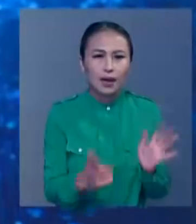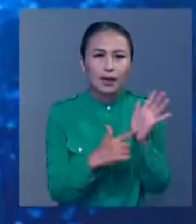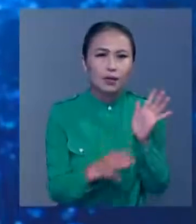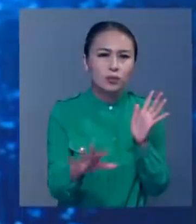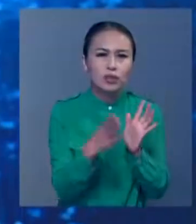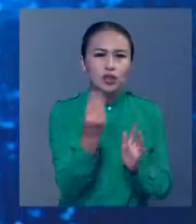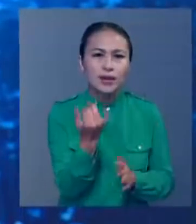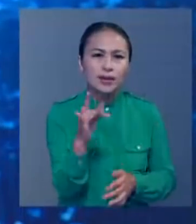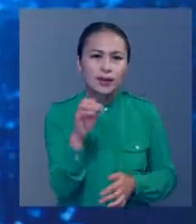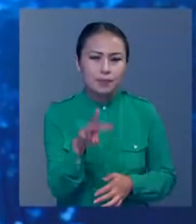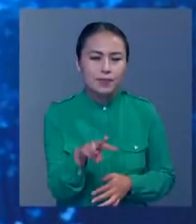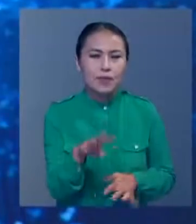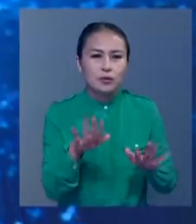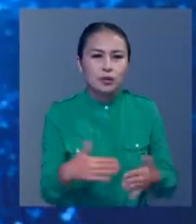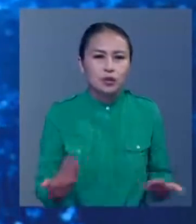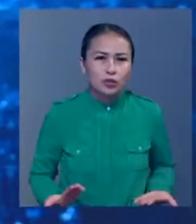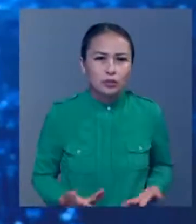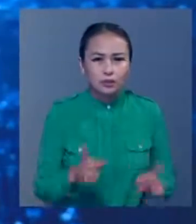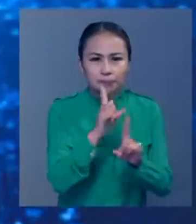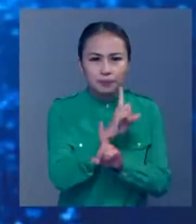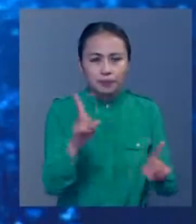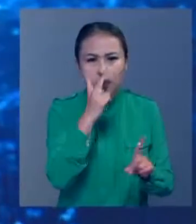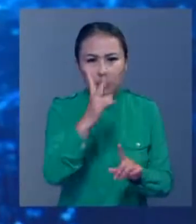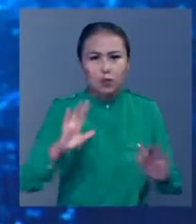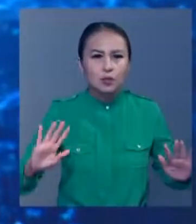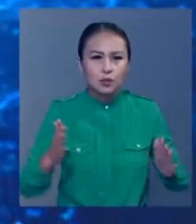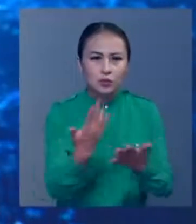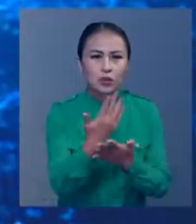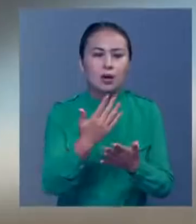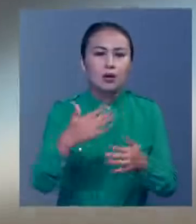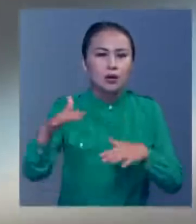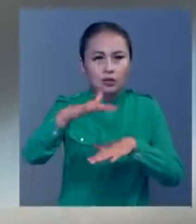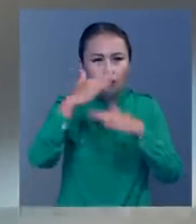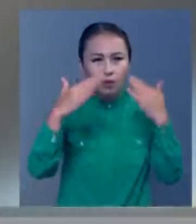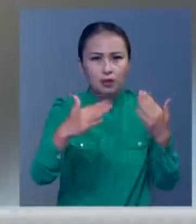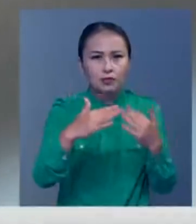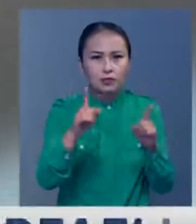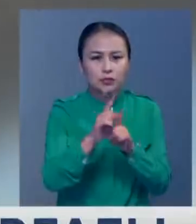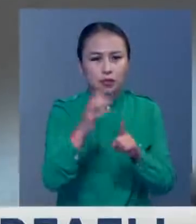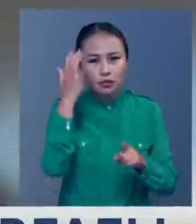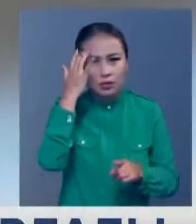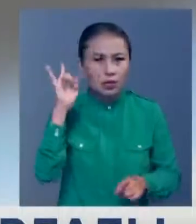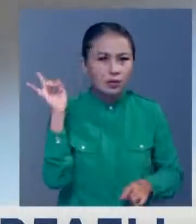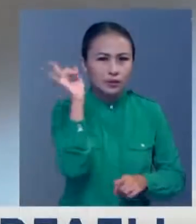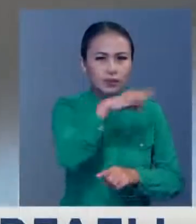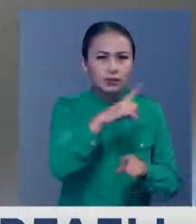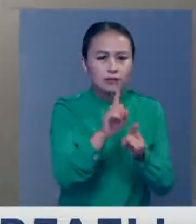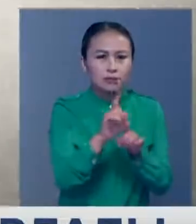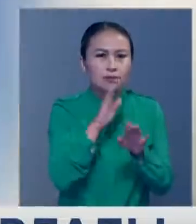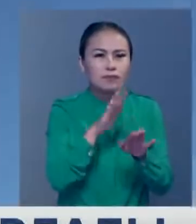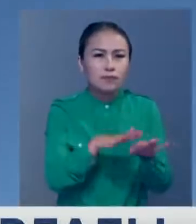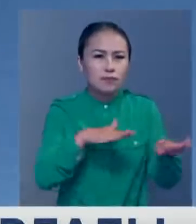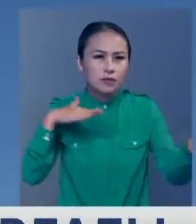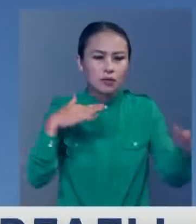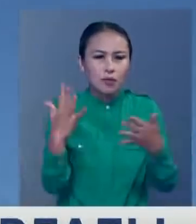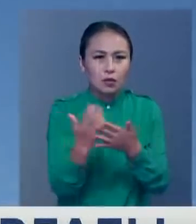Қарағанды облысының Жәйрем кентінің тұрғындары ерекше табиғи құбылыстың куәсі болды. Аспанда қою қара бұлт қатар-қатар сап түзеп